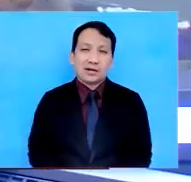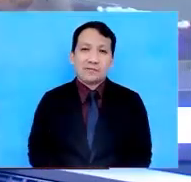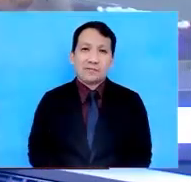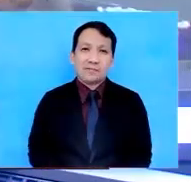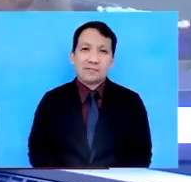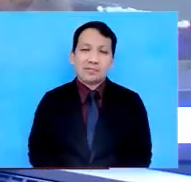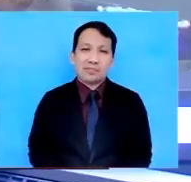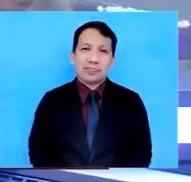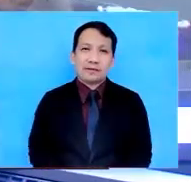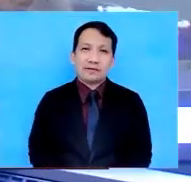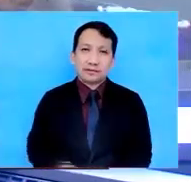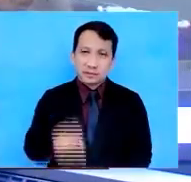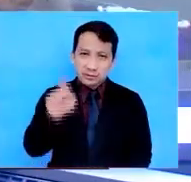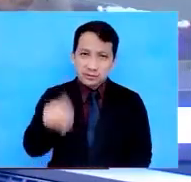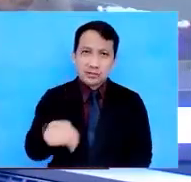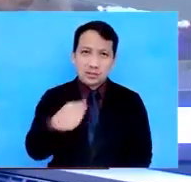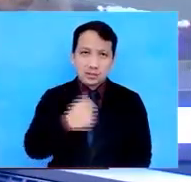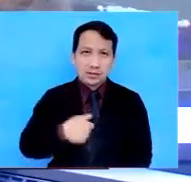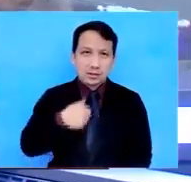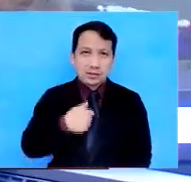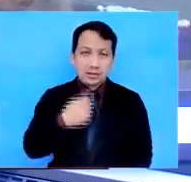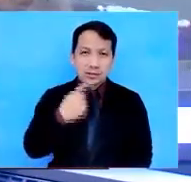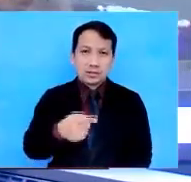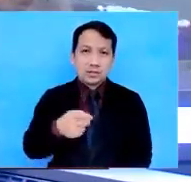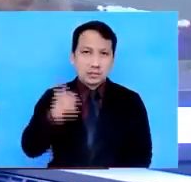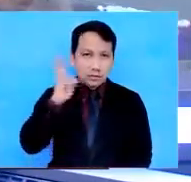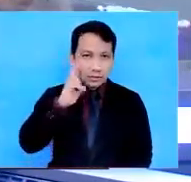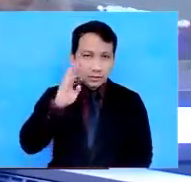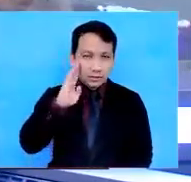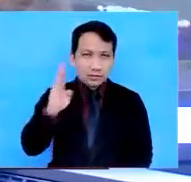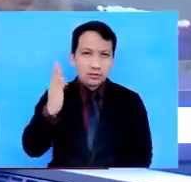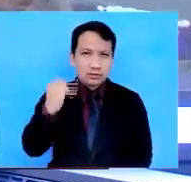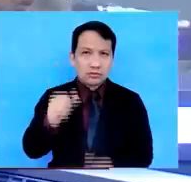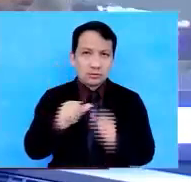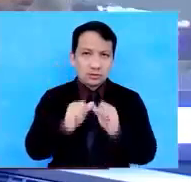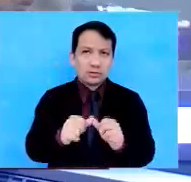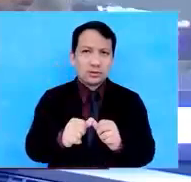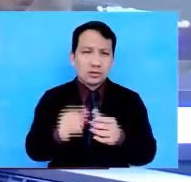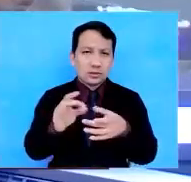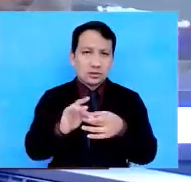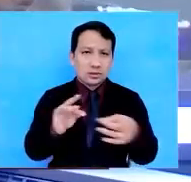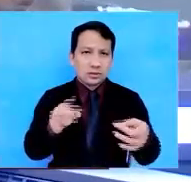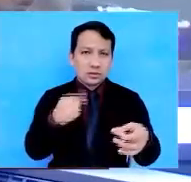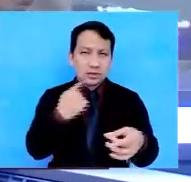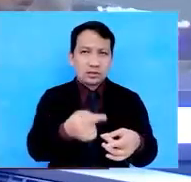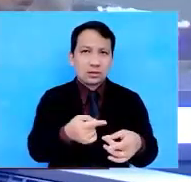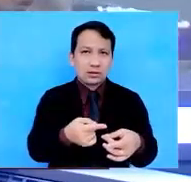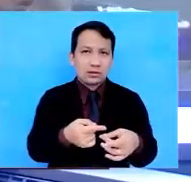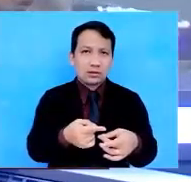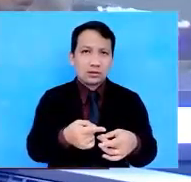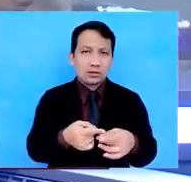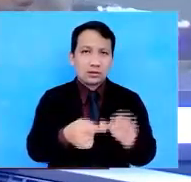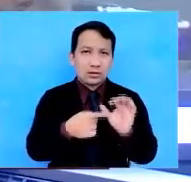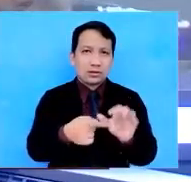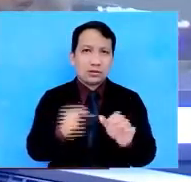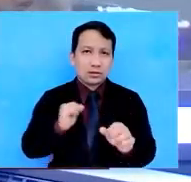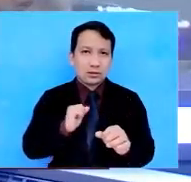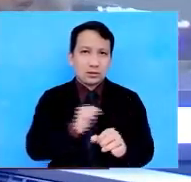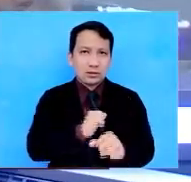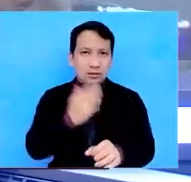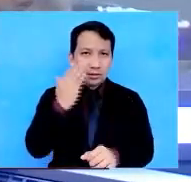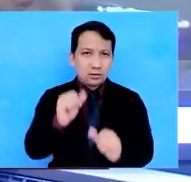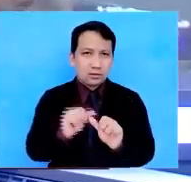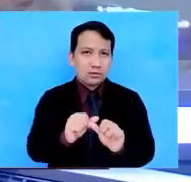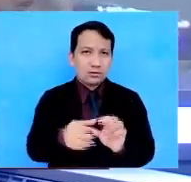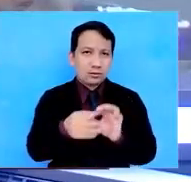Dapat daw mag-sorry si Senator Robin Padilla para sa kanyang naging pahayag tungkol sa pambababae sa Senado. Yan ang